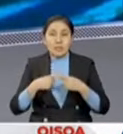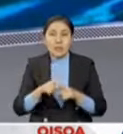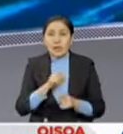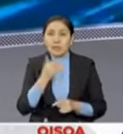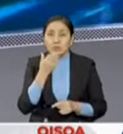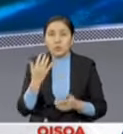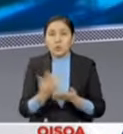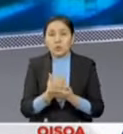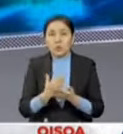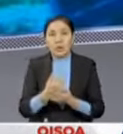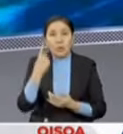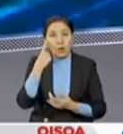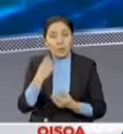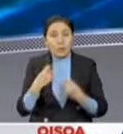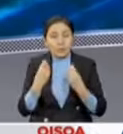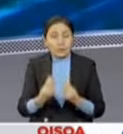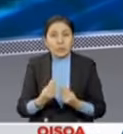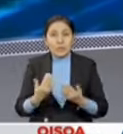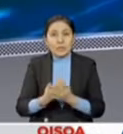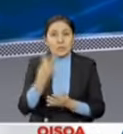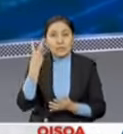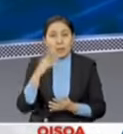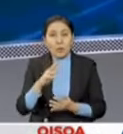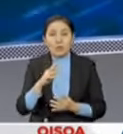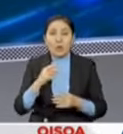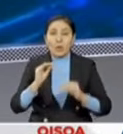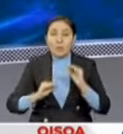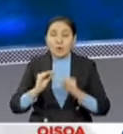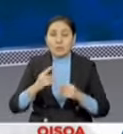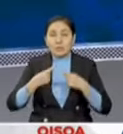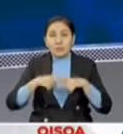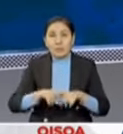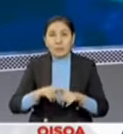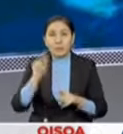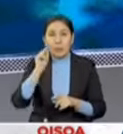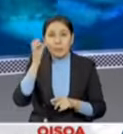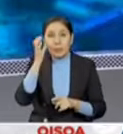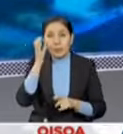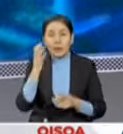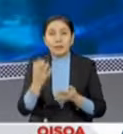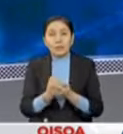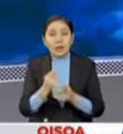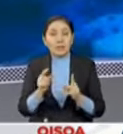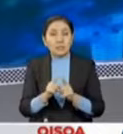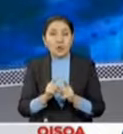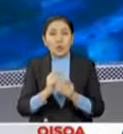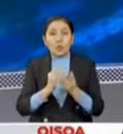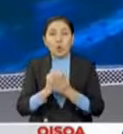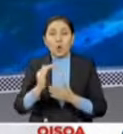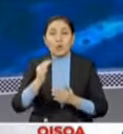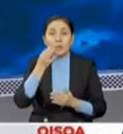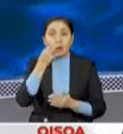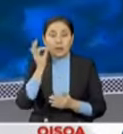eng so'nggi yutuqlaridan boxabar bo'lish, zamonaviy muhandislik texnologiyalariga doir bilimlarni egallash va yuqori